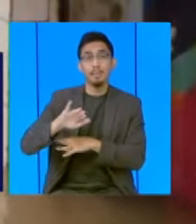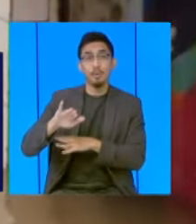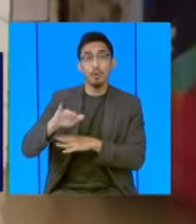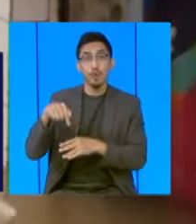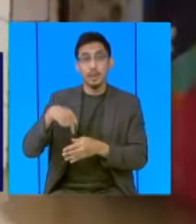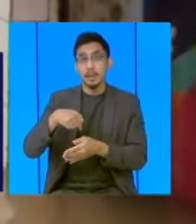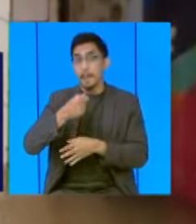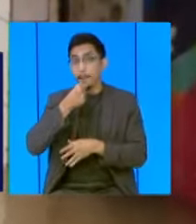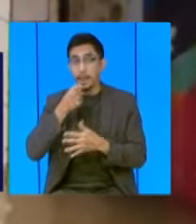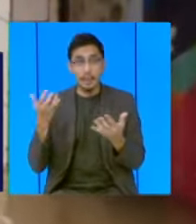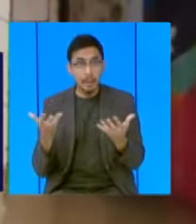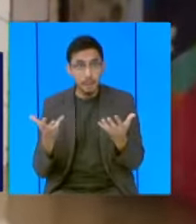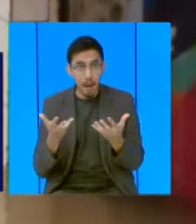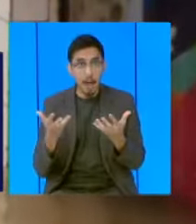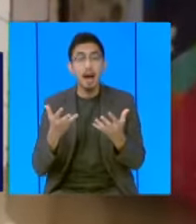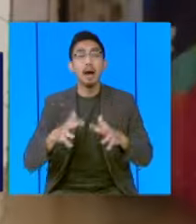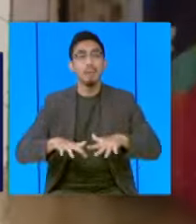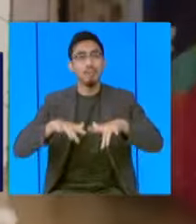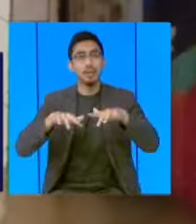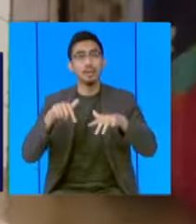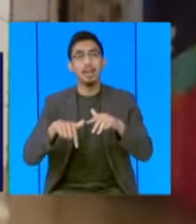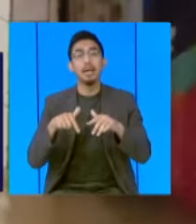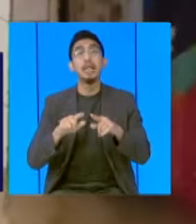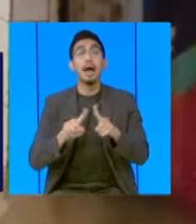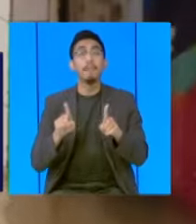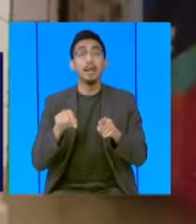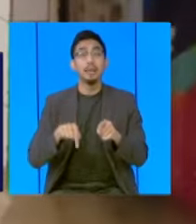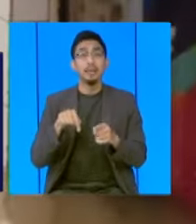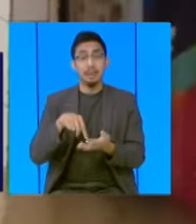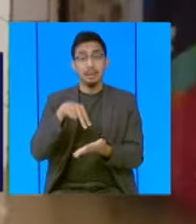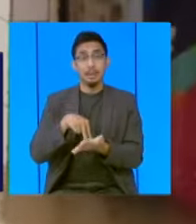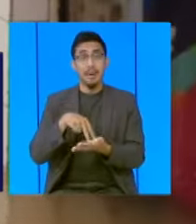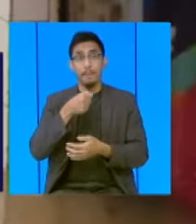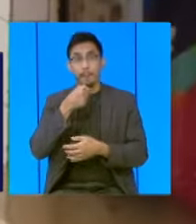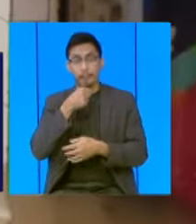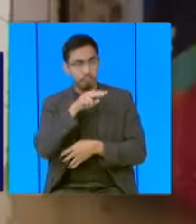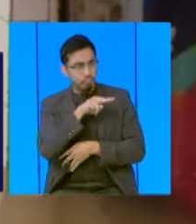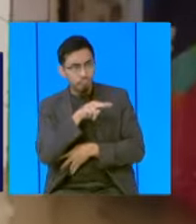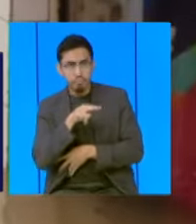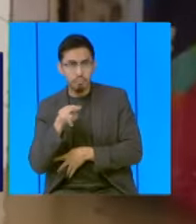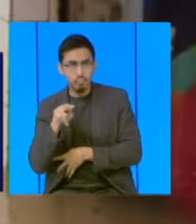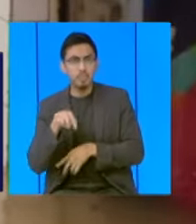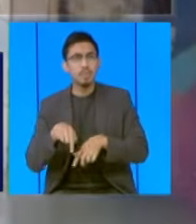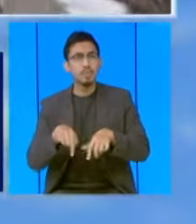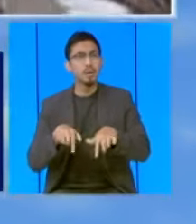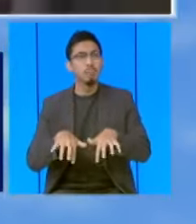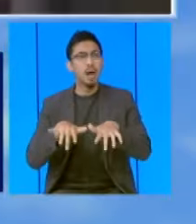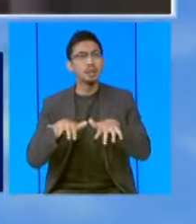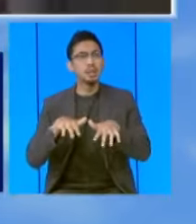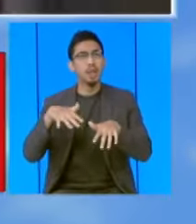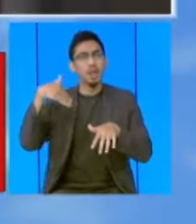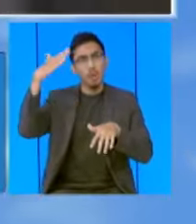tertinggi pemukiman warga yang terendam banjir. Namun untuk di tempat kami saat ini saja, banjir sudah mencapai lutut orang